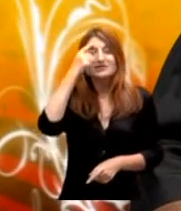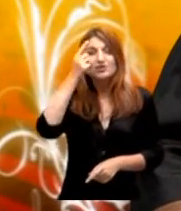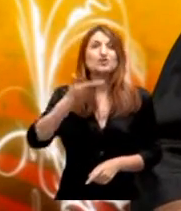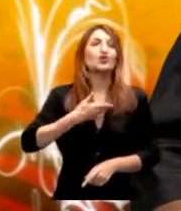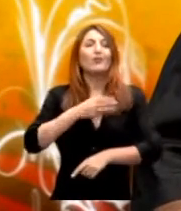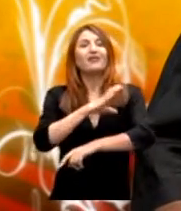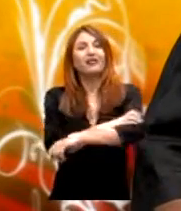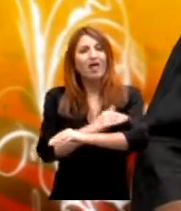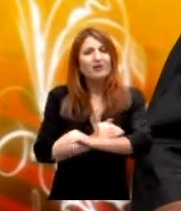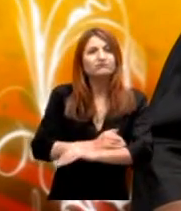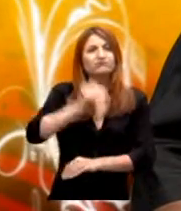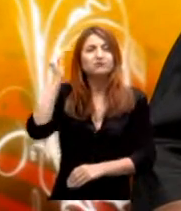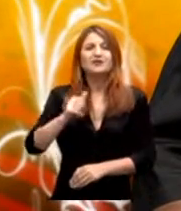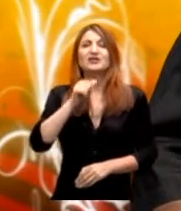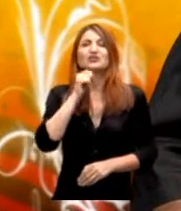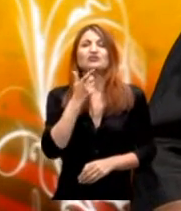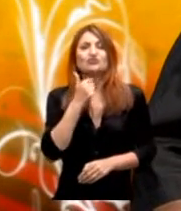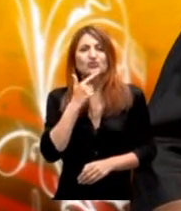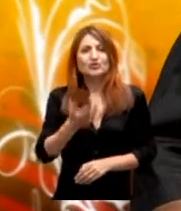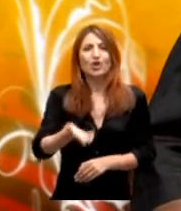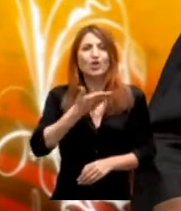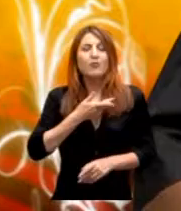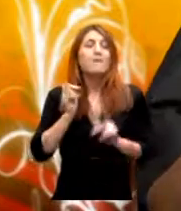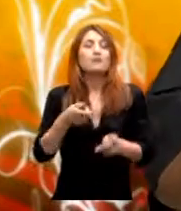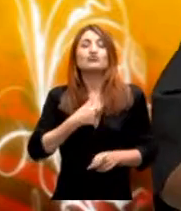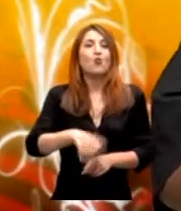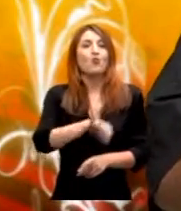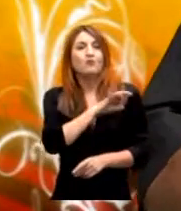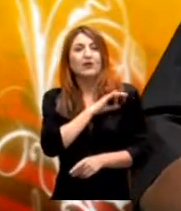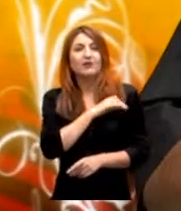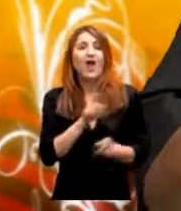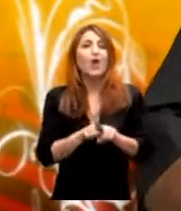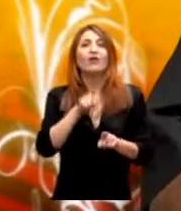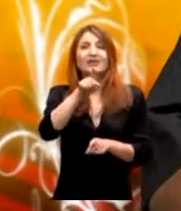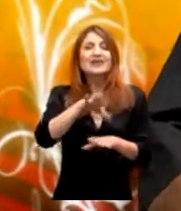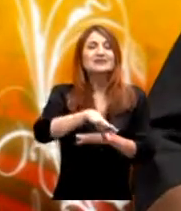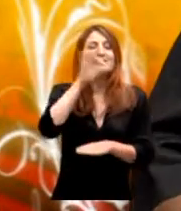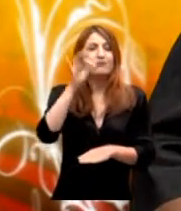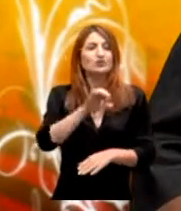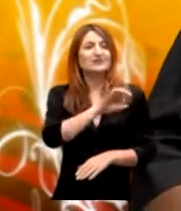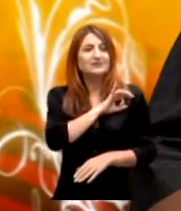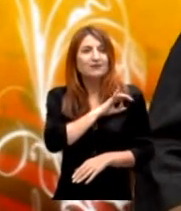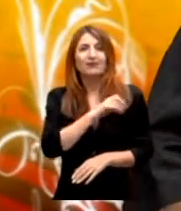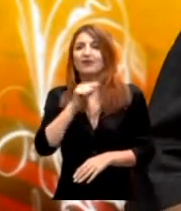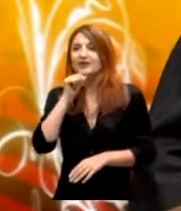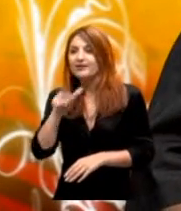i šećer, možda čak i umret od toga. Ali znači ti biraš između smrti i jela jelo. Jelo,